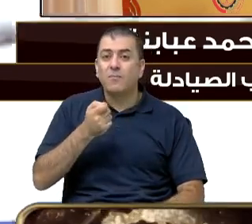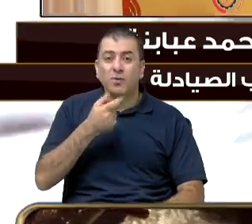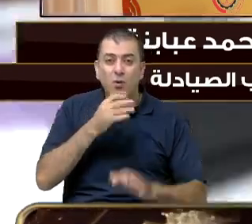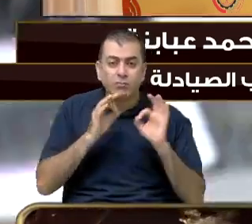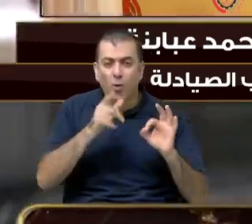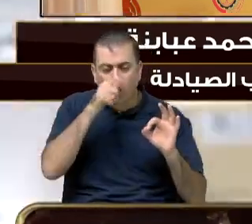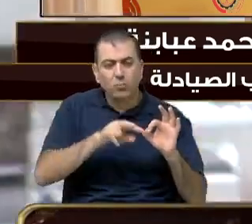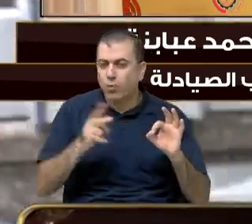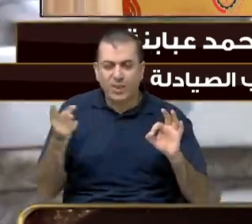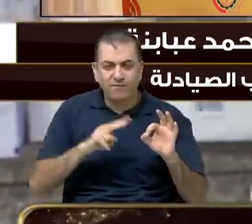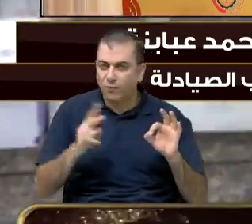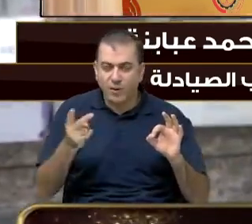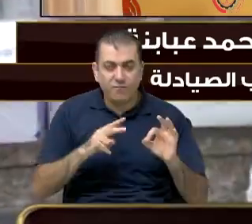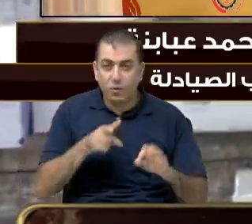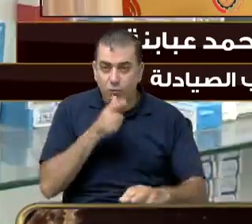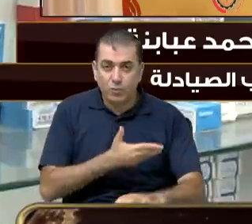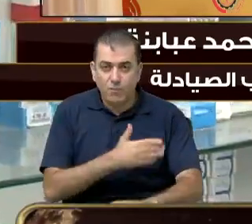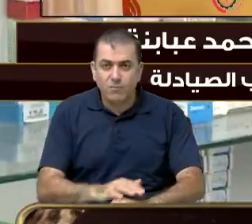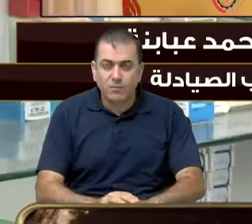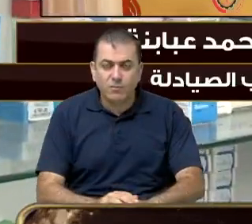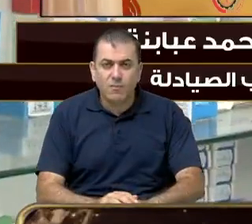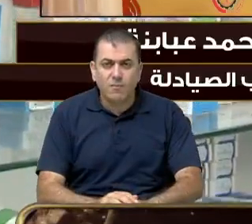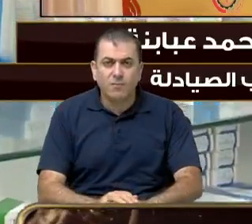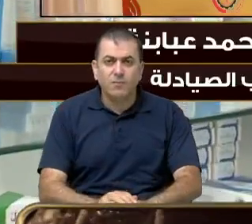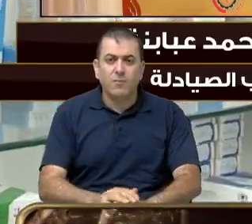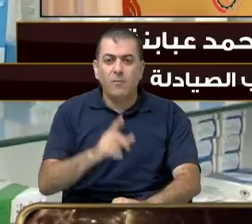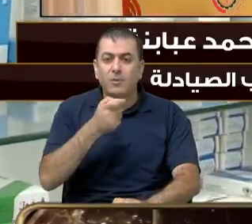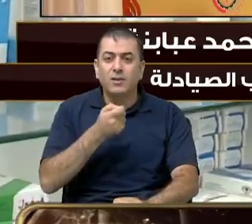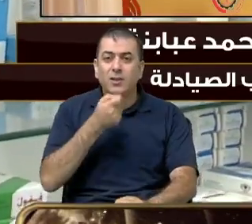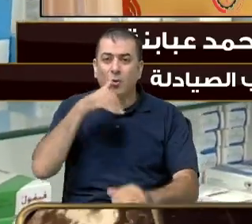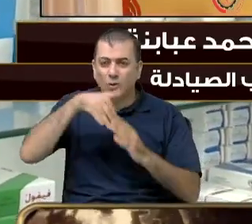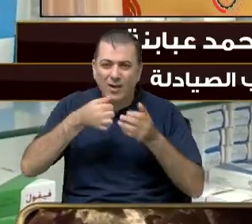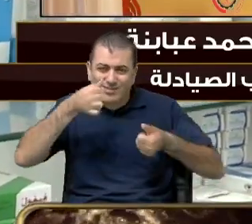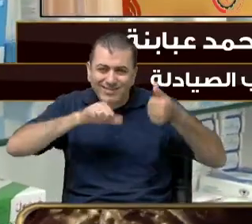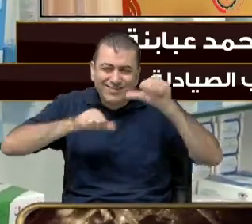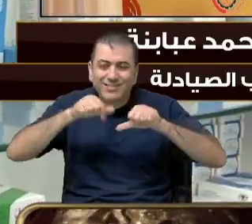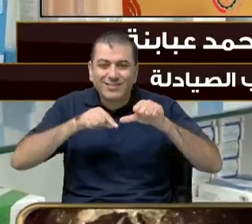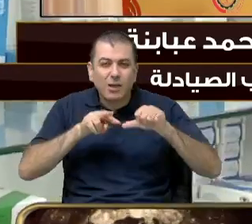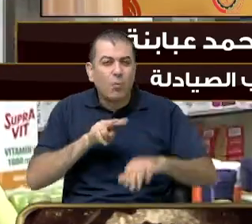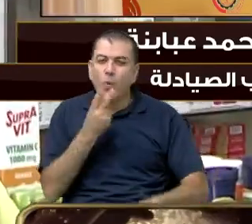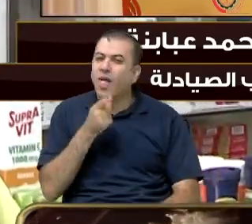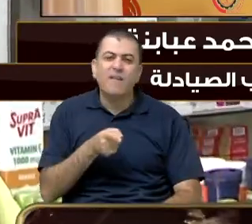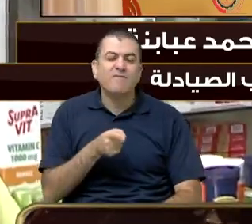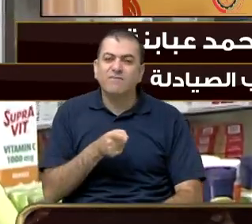الأصيل حقيقة شكلا. إذن عندما تبحث المادة الفعالة تجد إنها غير صحيحة وغير